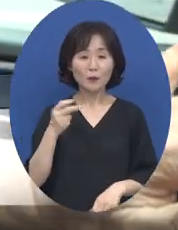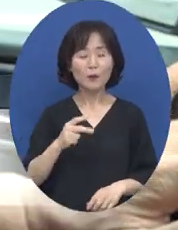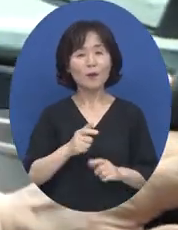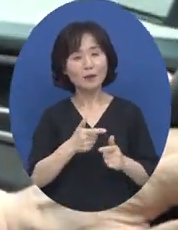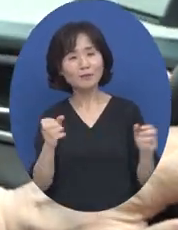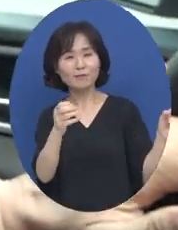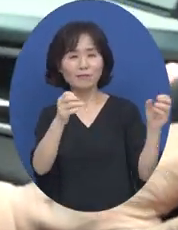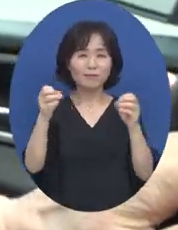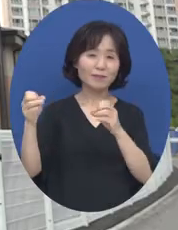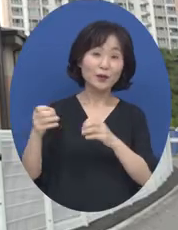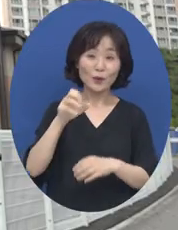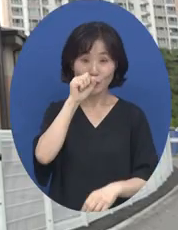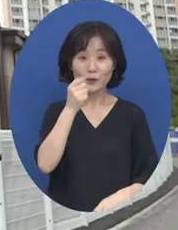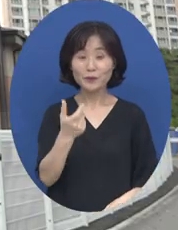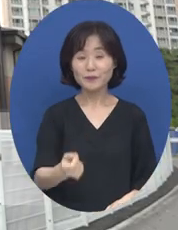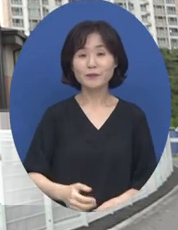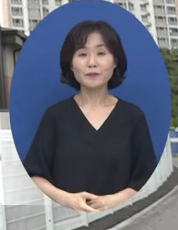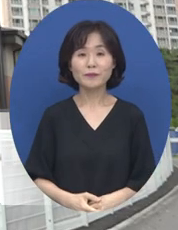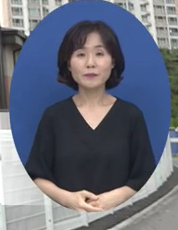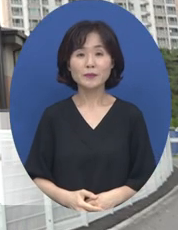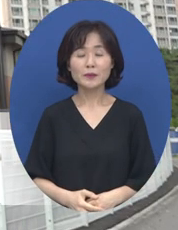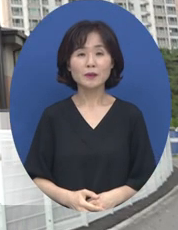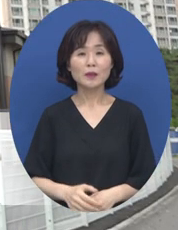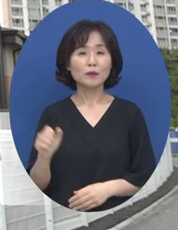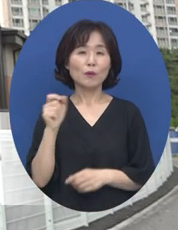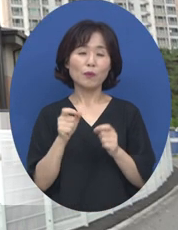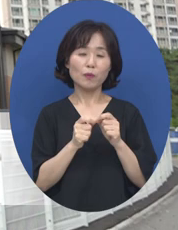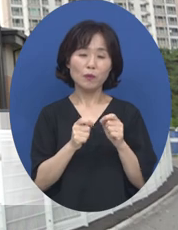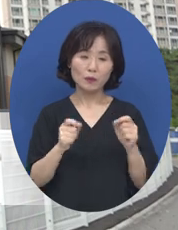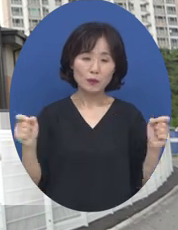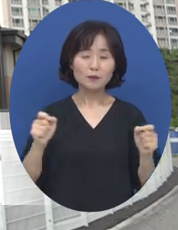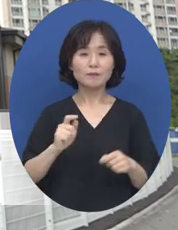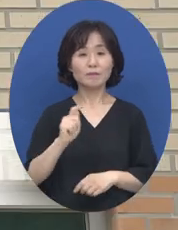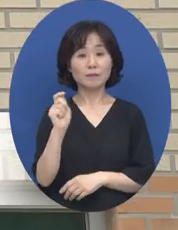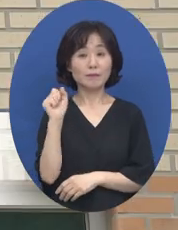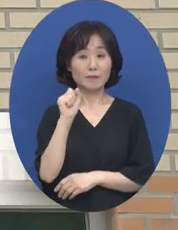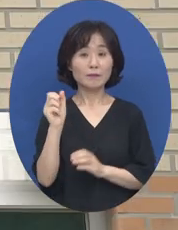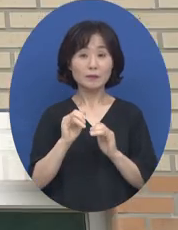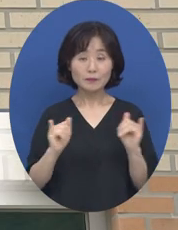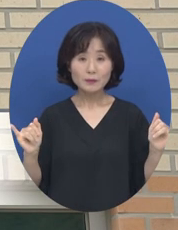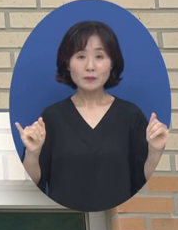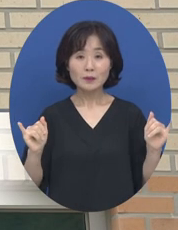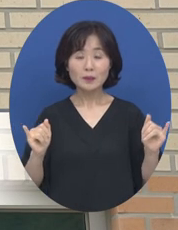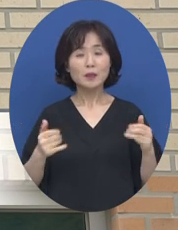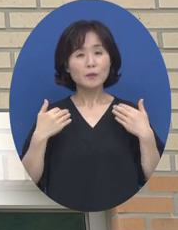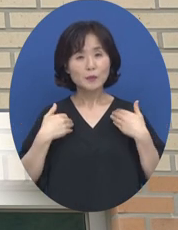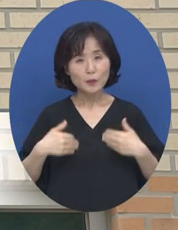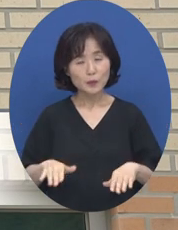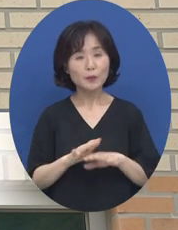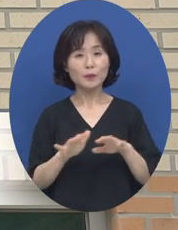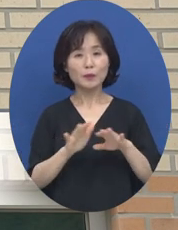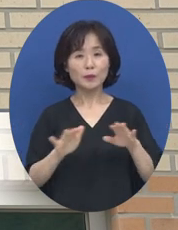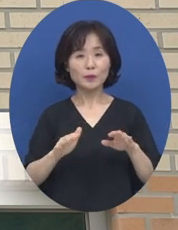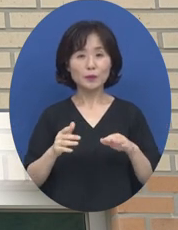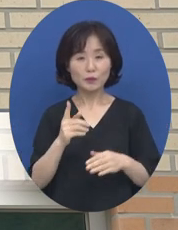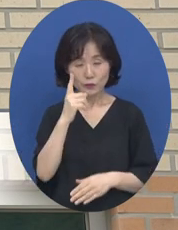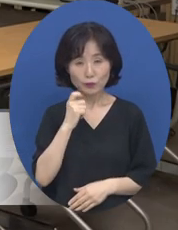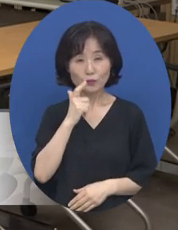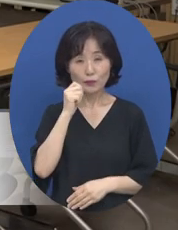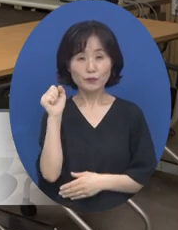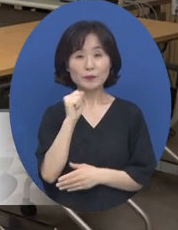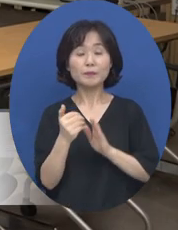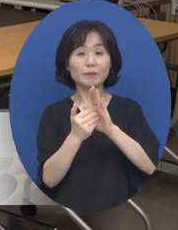여러 가지 담소도 나누고. 장시간 운전을 하는 택시 운수 종사자들이 피로를 해소하고 졸음운전을 예방할